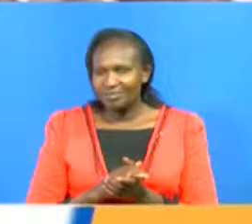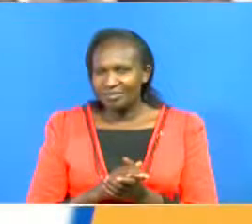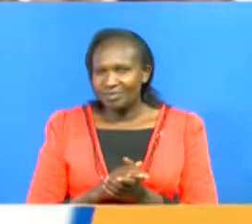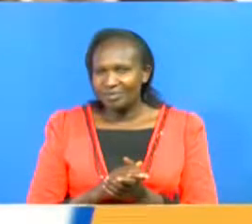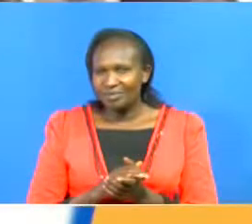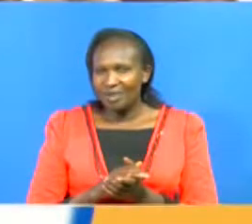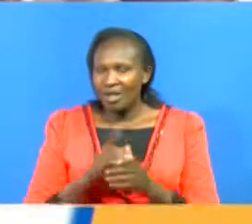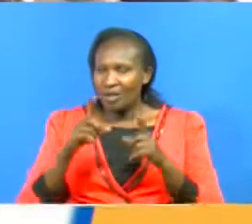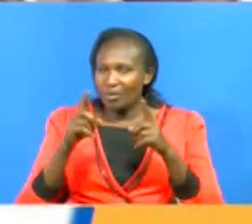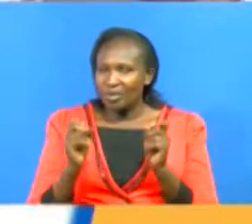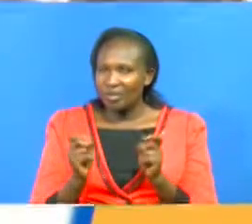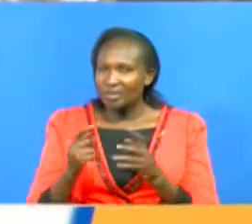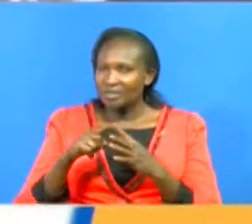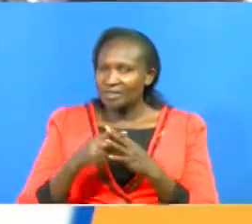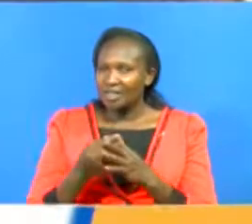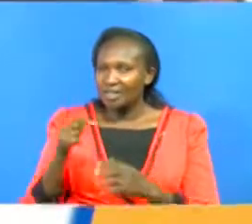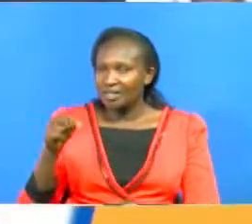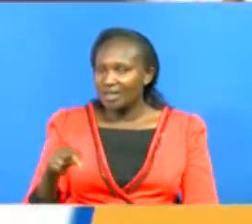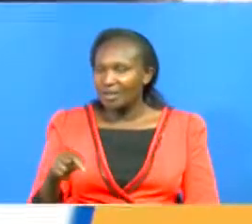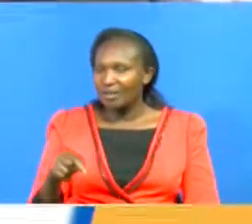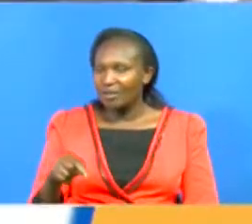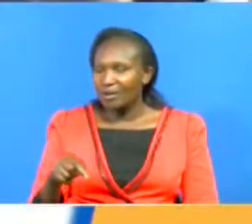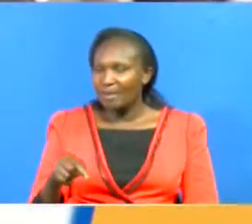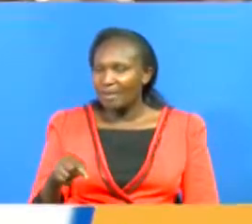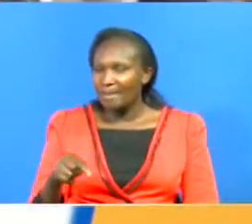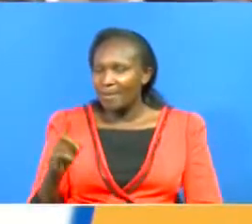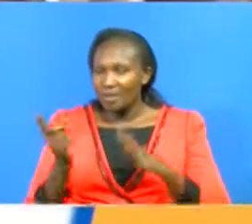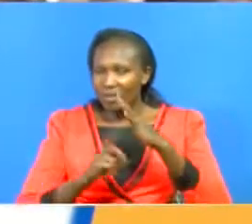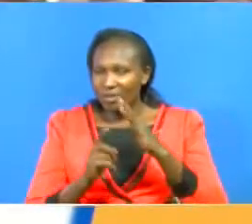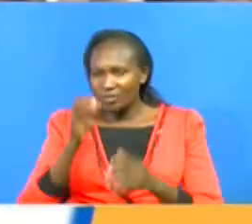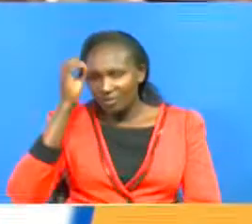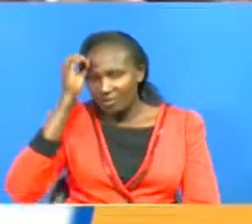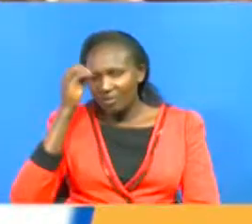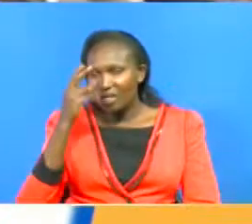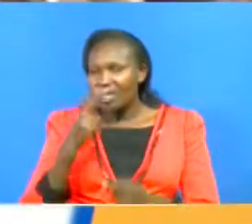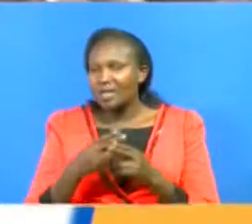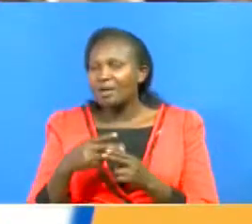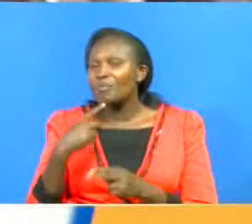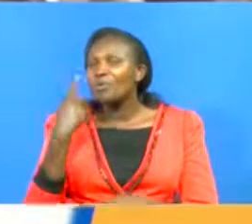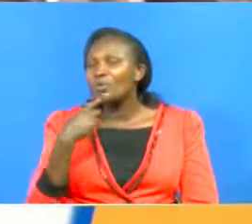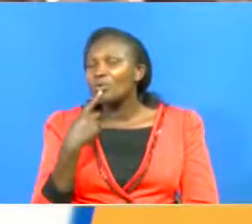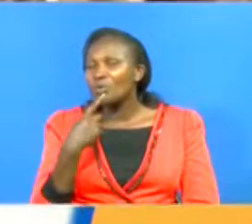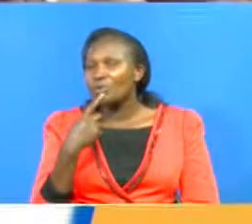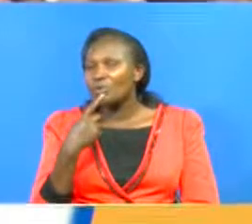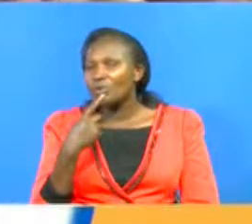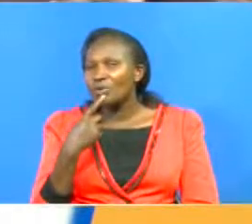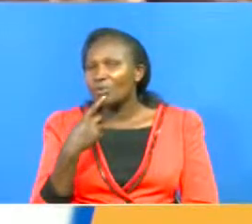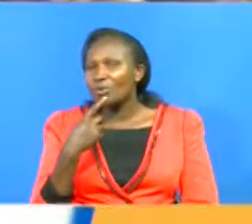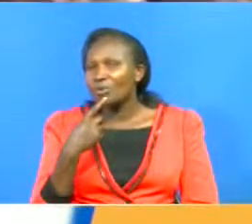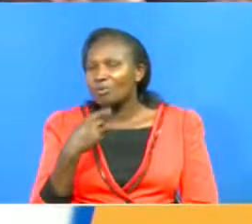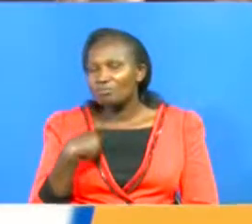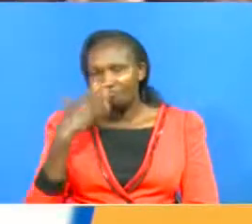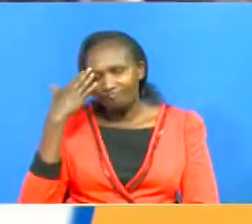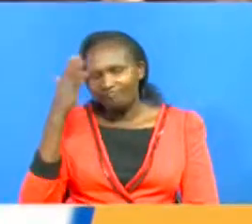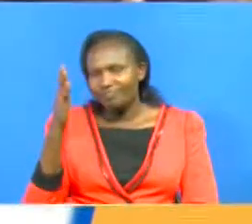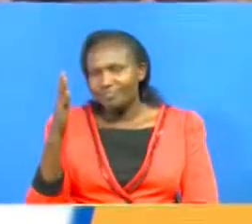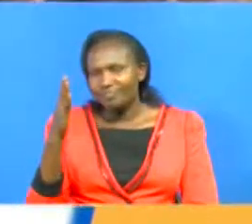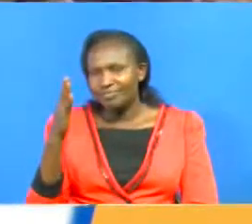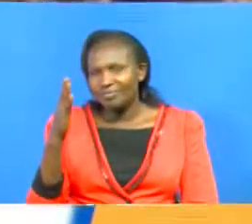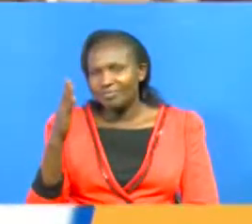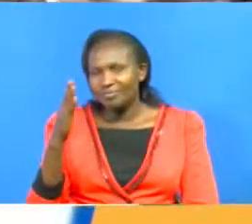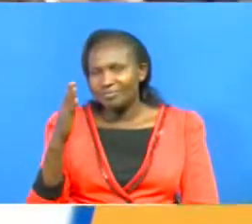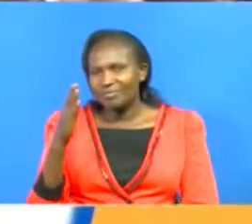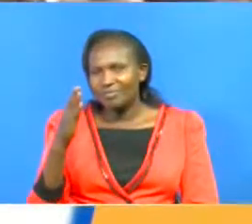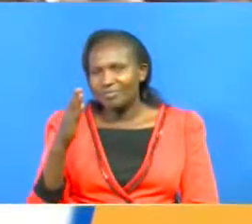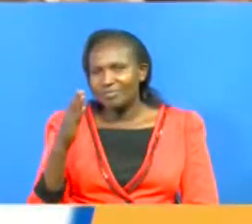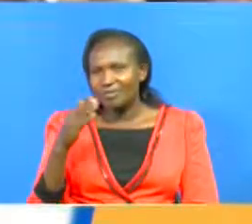Maswali ya teketeke yanaanza sasa hivi. Waziri wa elimu mjini anaitwa nani? Hapo sijui. Mnyama mwenye anakimbia